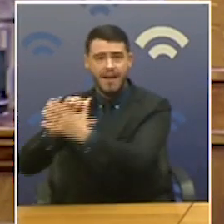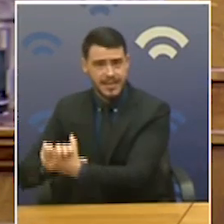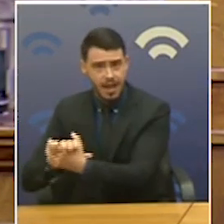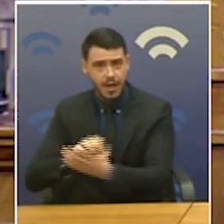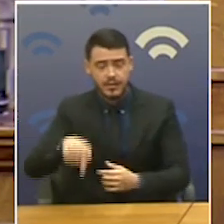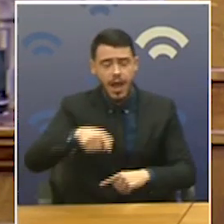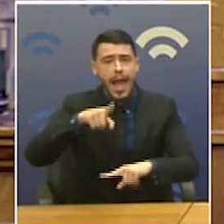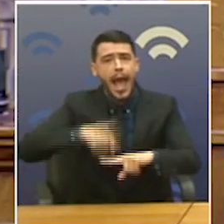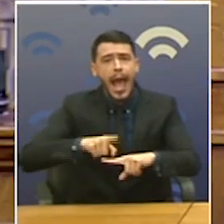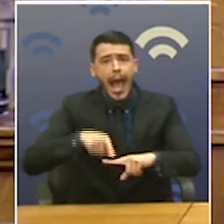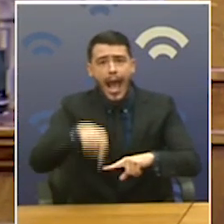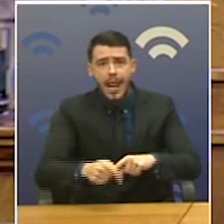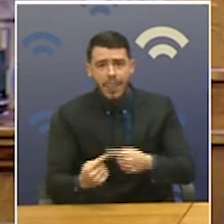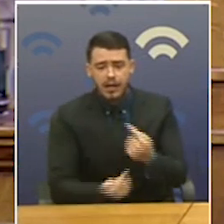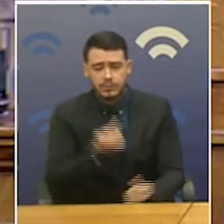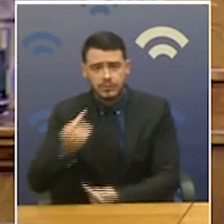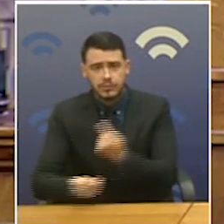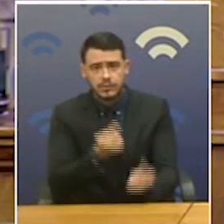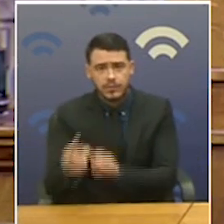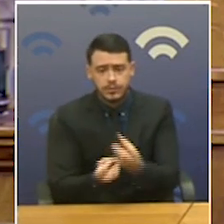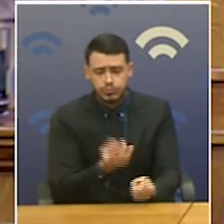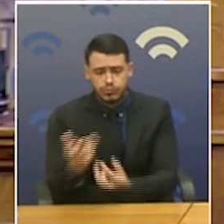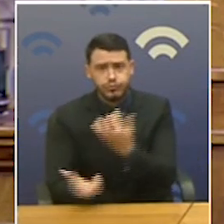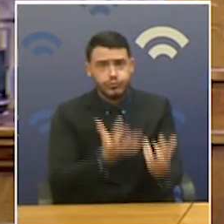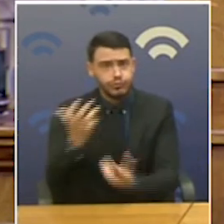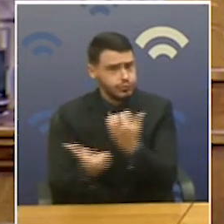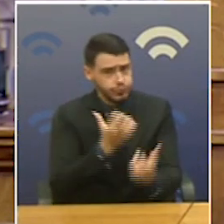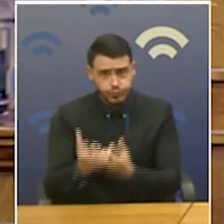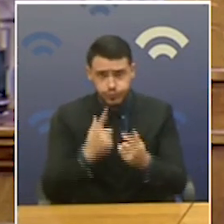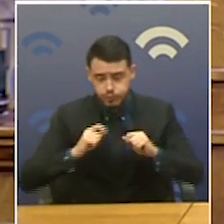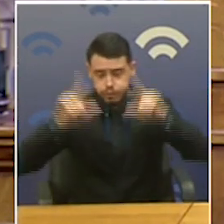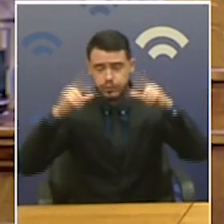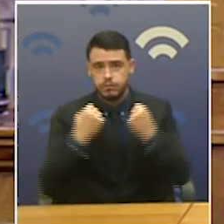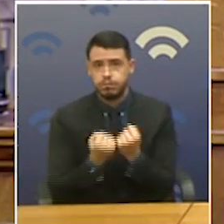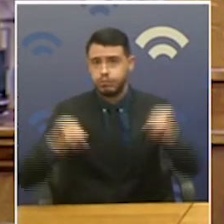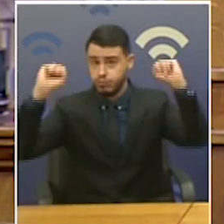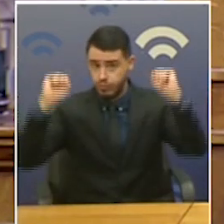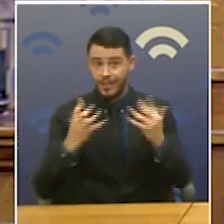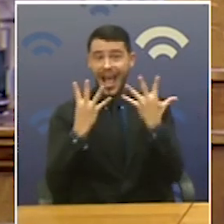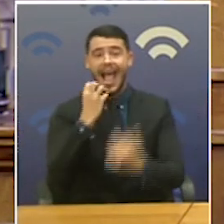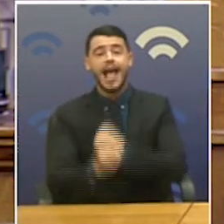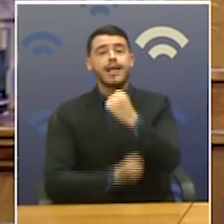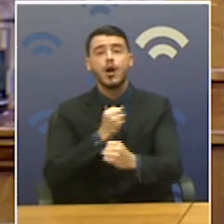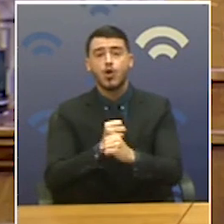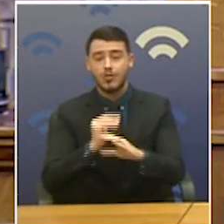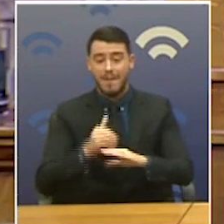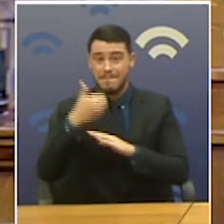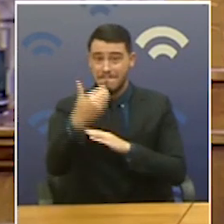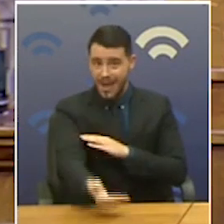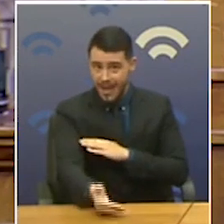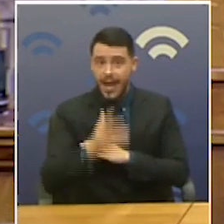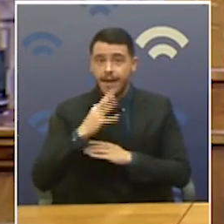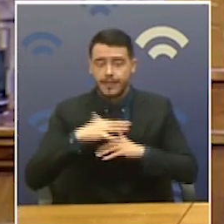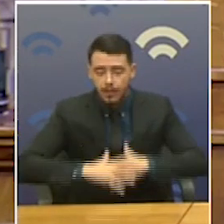εθνικό απελευθερωτικό κίνημα. Και 9 χρόνια μετά συγκροτείται κράτος.